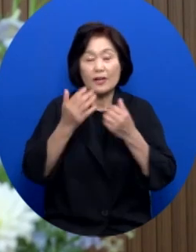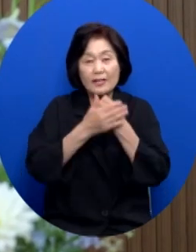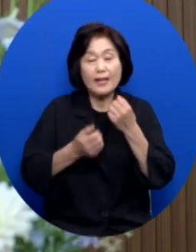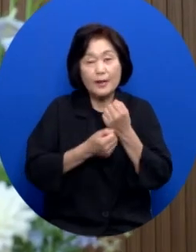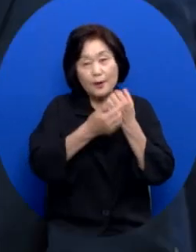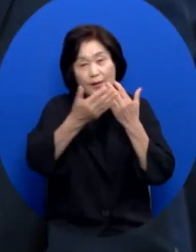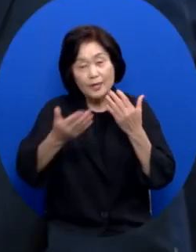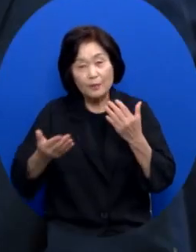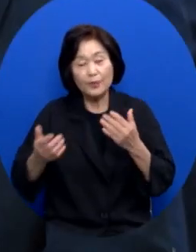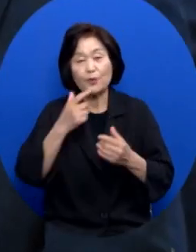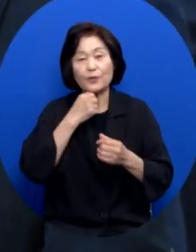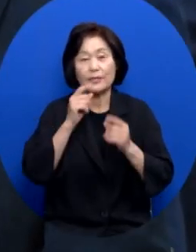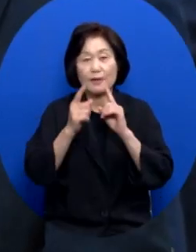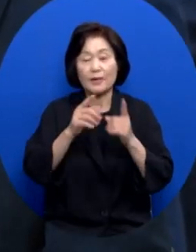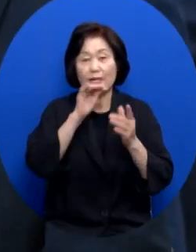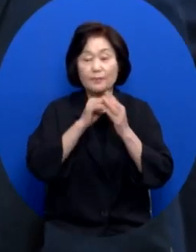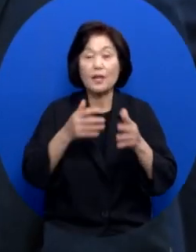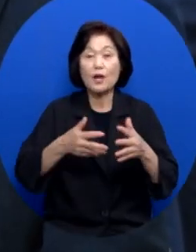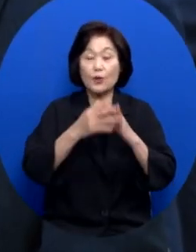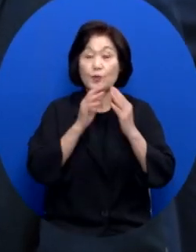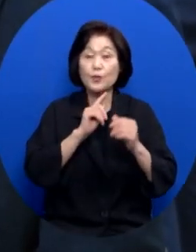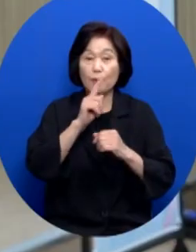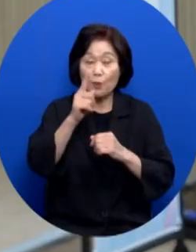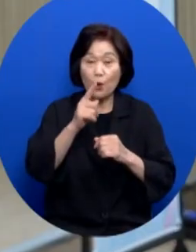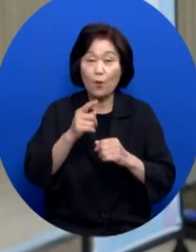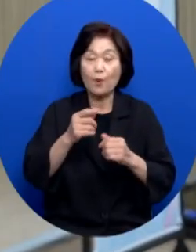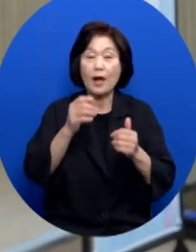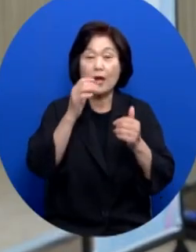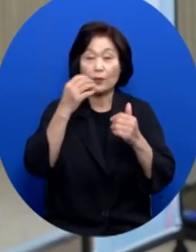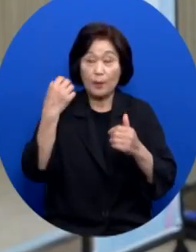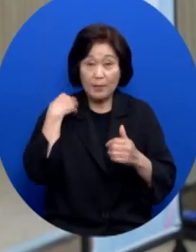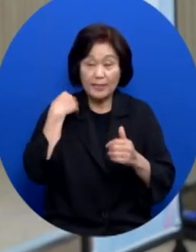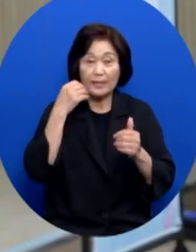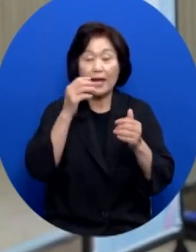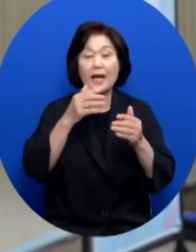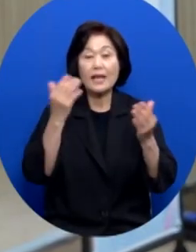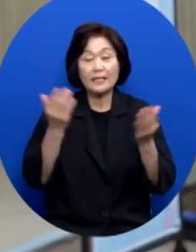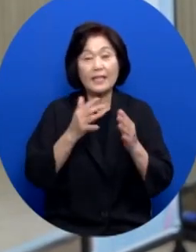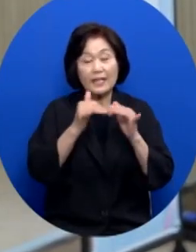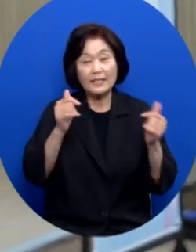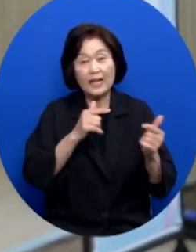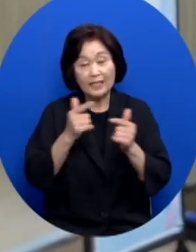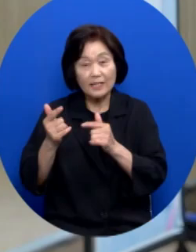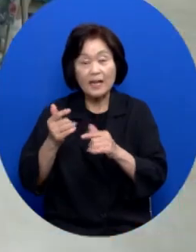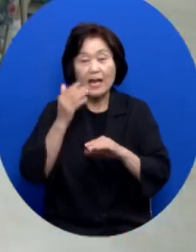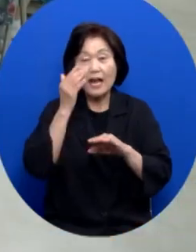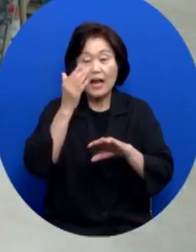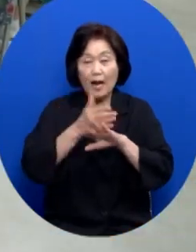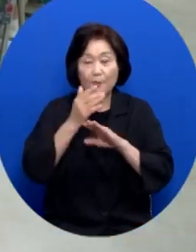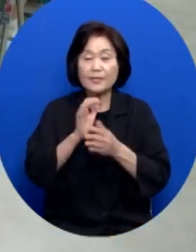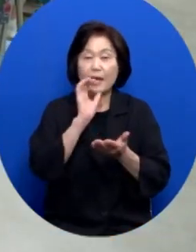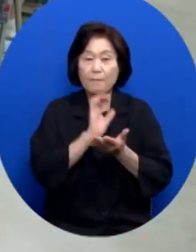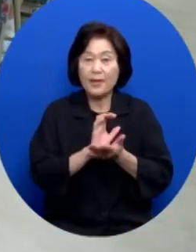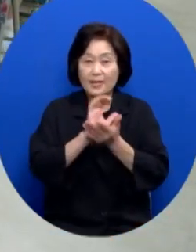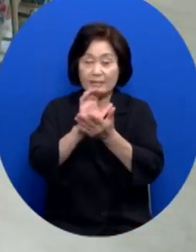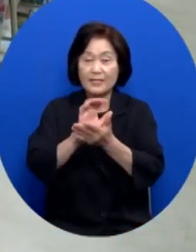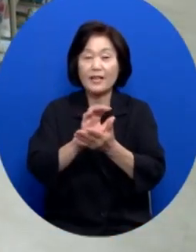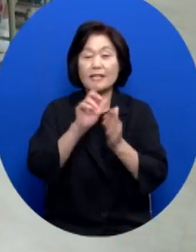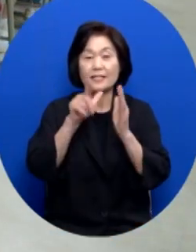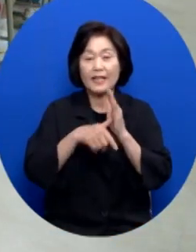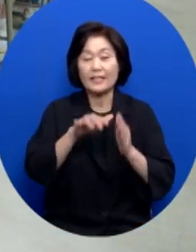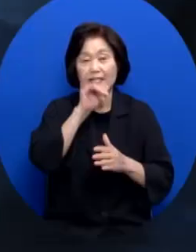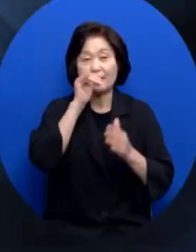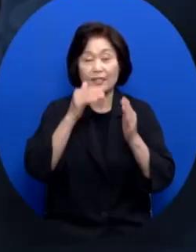강조했습니다. 이어 건축 보고와 전담 사역자 소개, 감사패 전달의 시간이 진행됐습니다. 온천